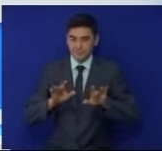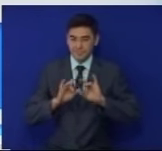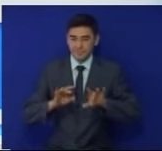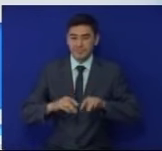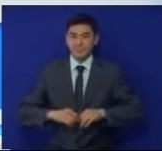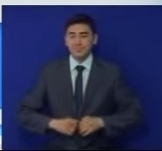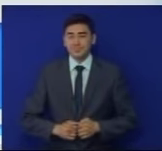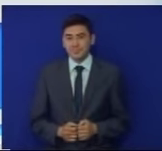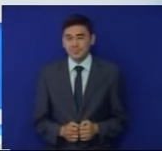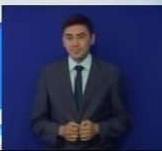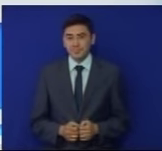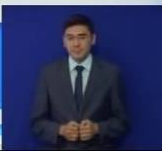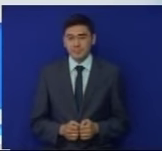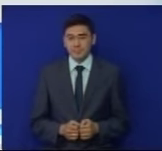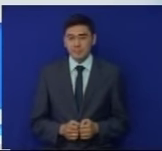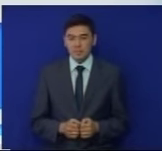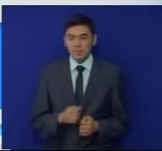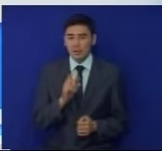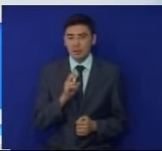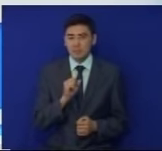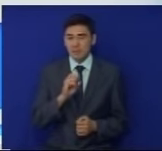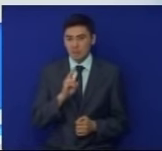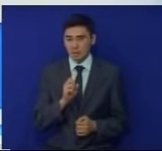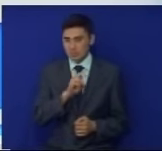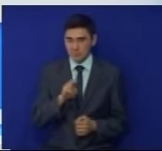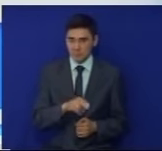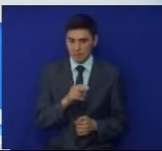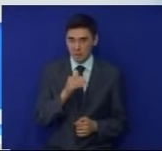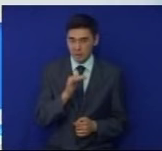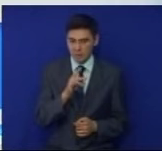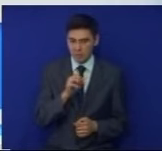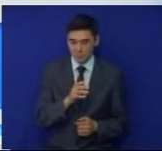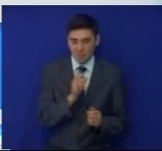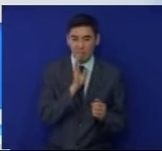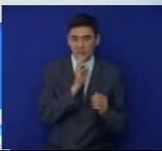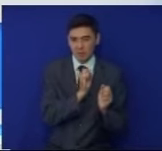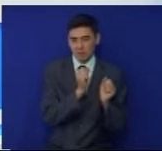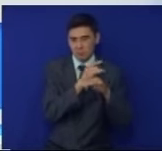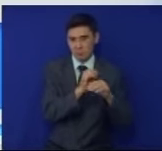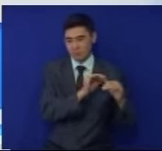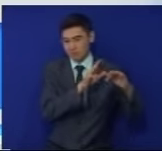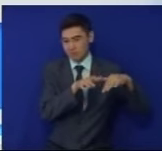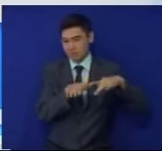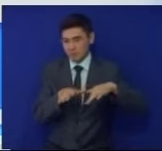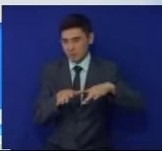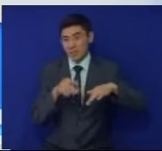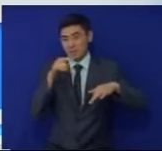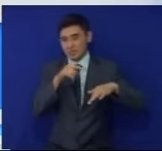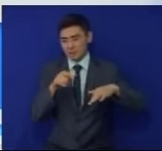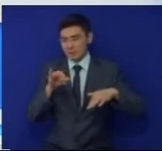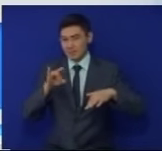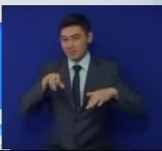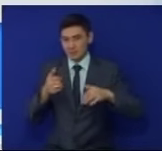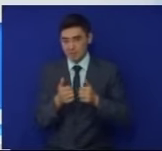Об этих и других событиях более подробно. Каскадный фонтан на набережной Иртыша временно не работает, потому что Астанинской подрядной